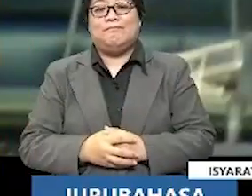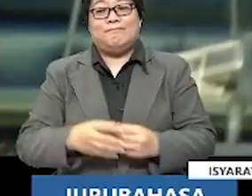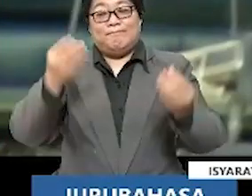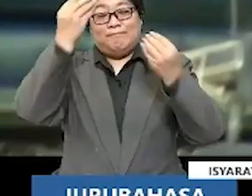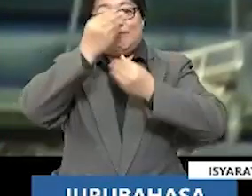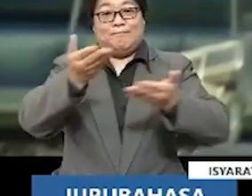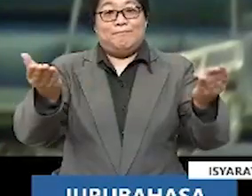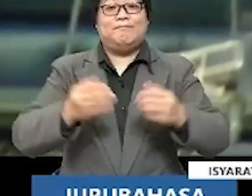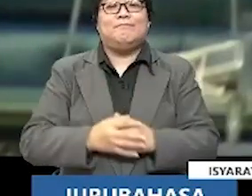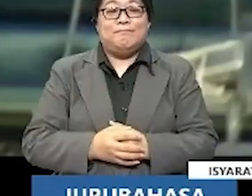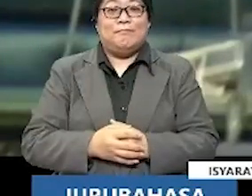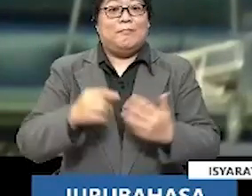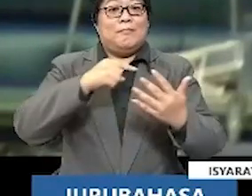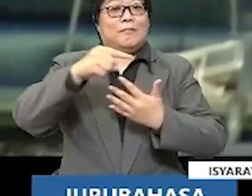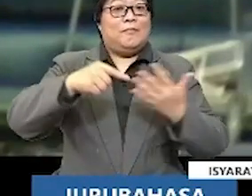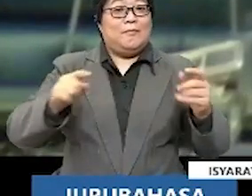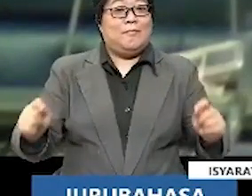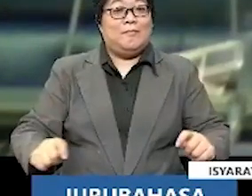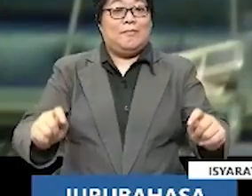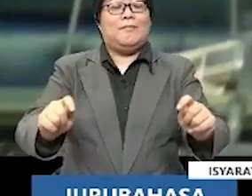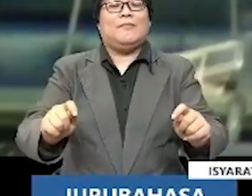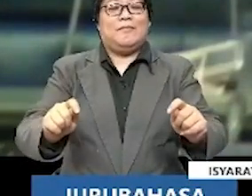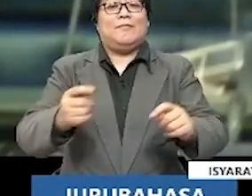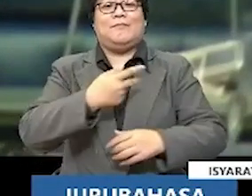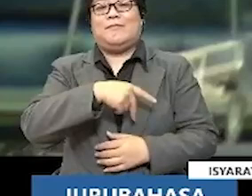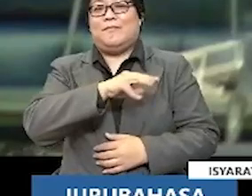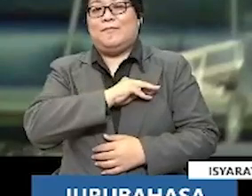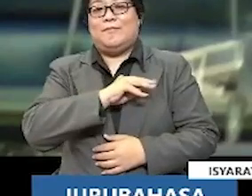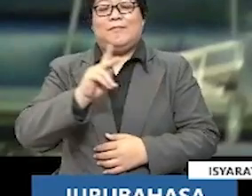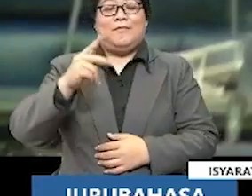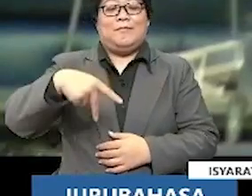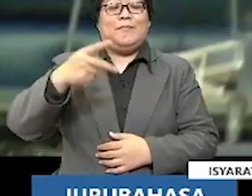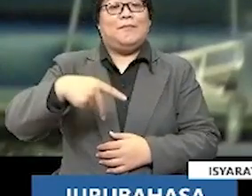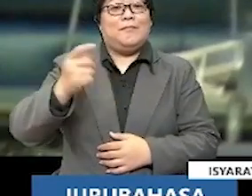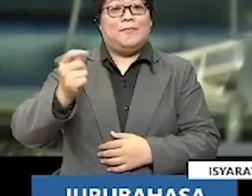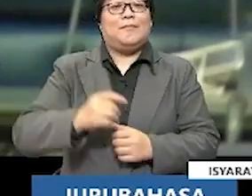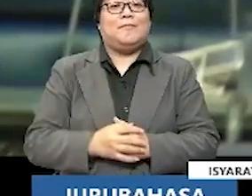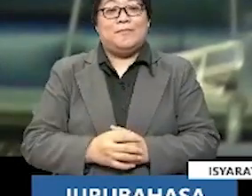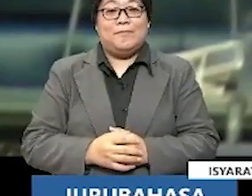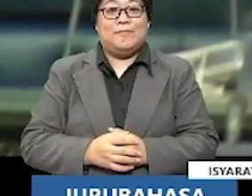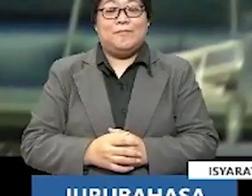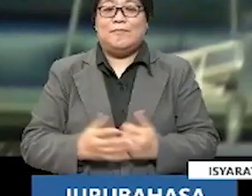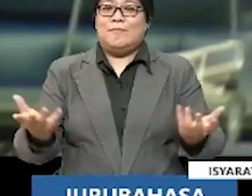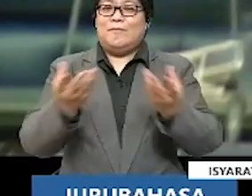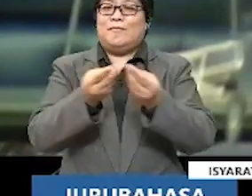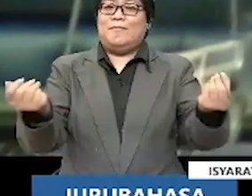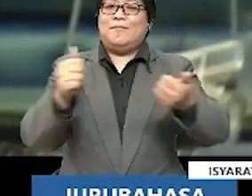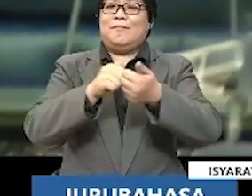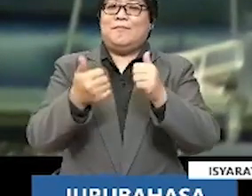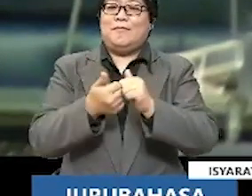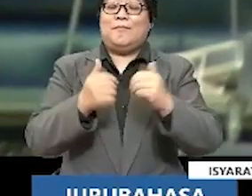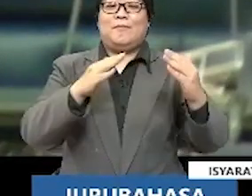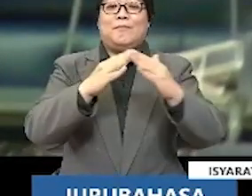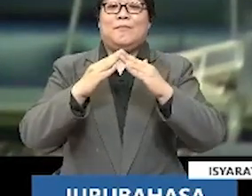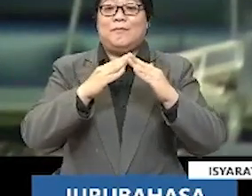Untuk makluman dari Imboman, antara tindakan yang telah diambil oleh Kementerian Perumahan dan Kerjaan Tempatan dalam menangani isu